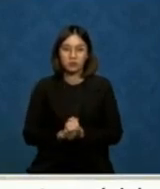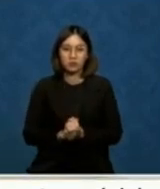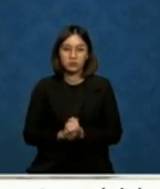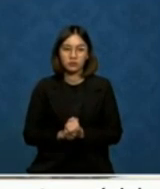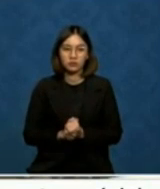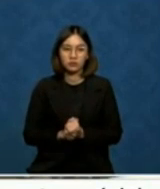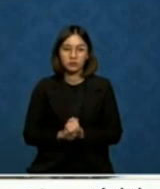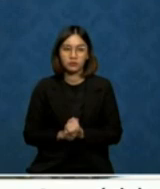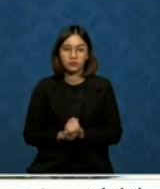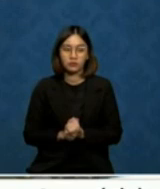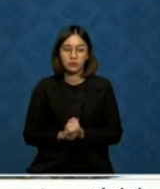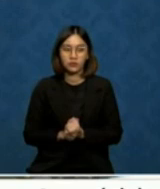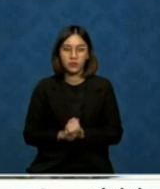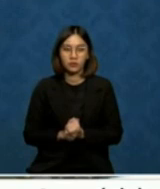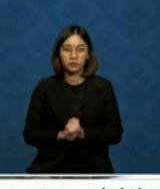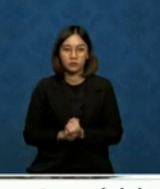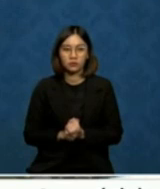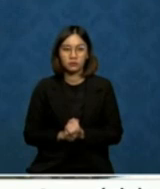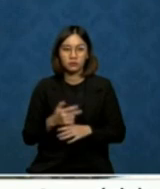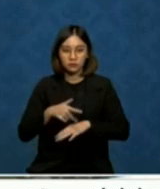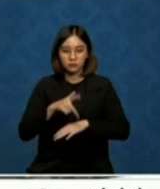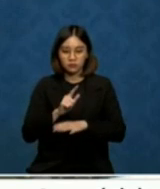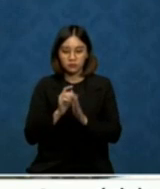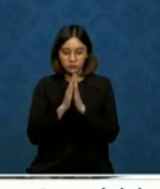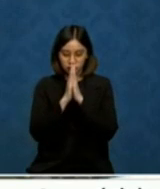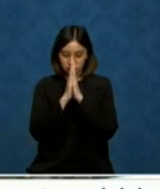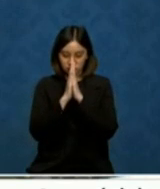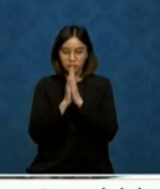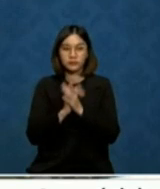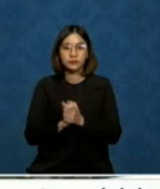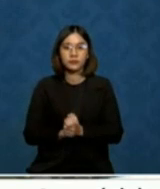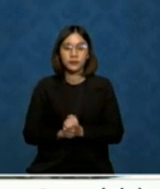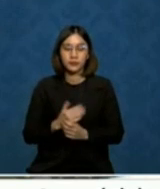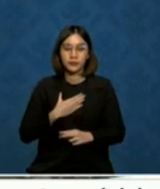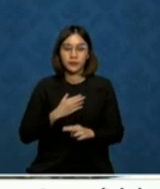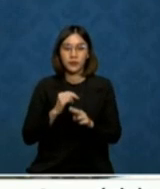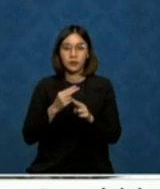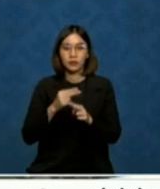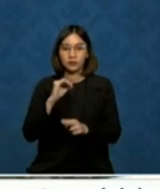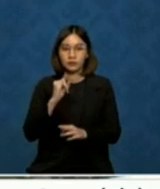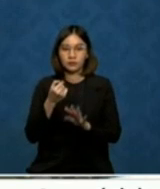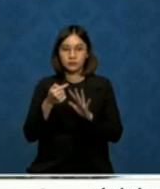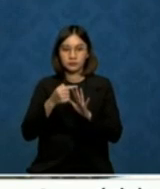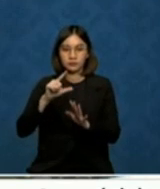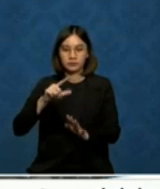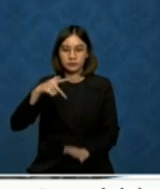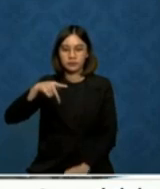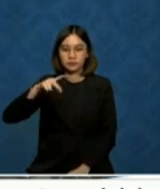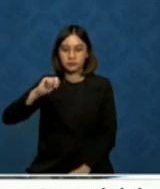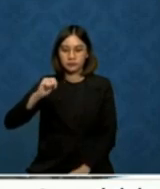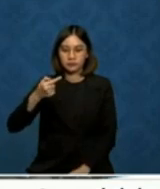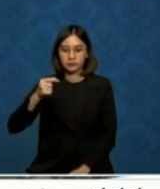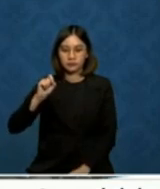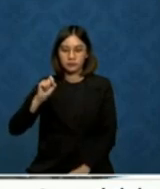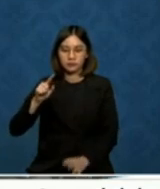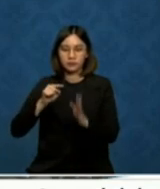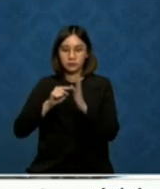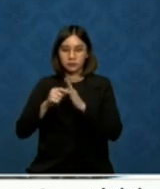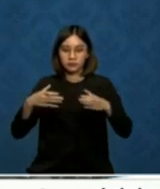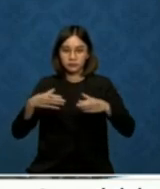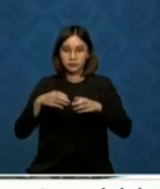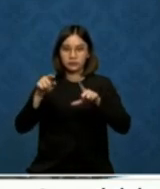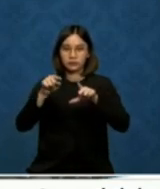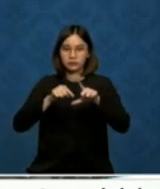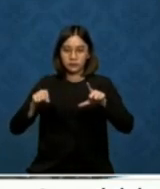อบคุณครับท่านประธานครับท่านประธานที่เคารพครับผมจุลพงษ์อยู่เกตสมาชิกสภาผู้แทนราษฎรแบบบัญชีรายชื่อจากพรรคก้